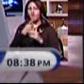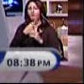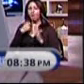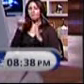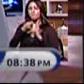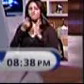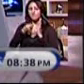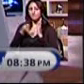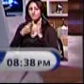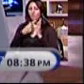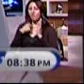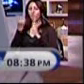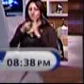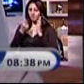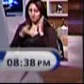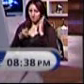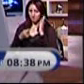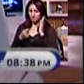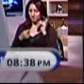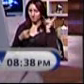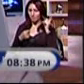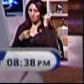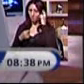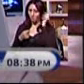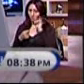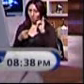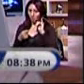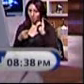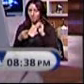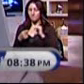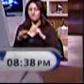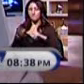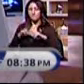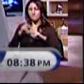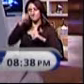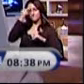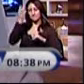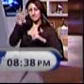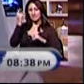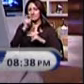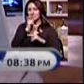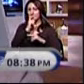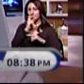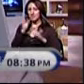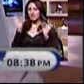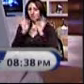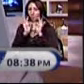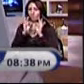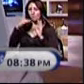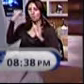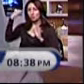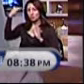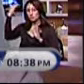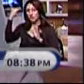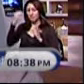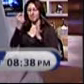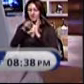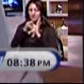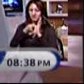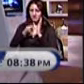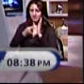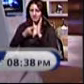ممكن حضرتك تبقى عندك مواصفات لفتاة احلامك مثلا، ولكن تقابل واحدة ما هي المواصفات مش